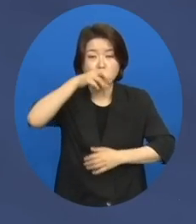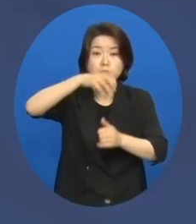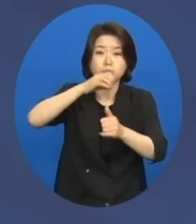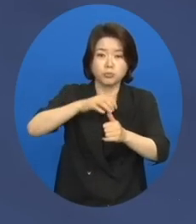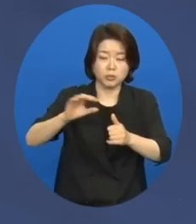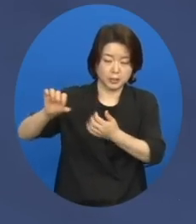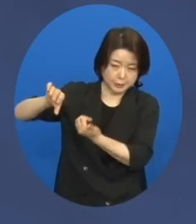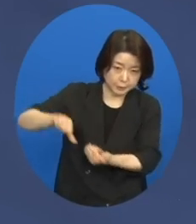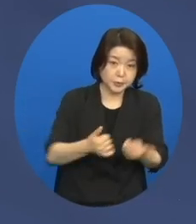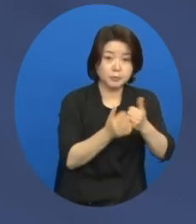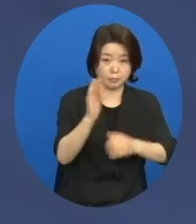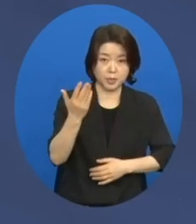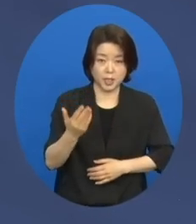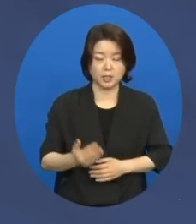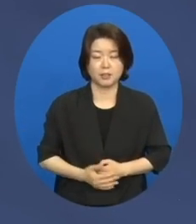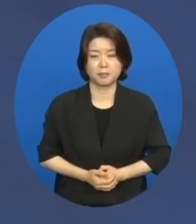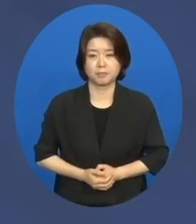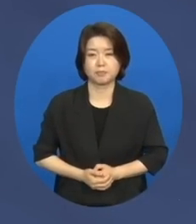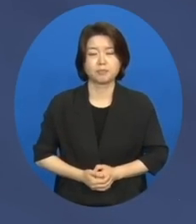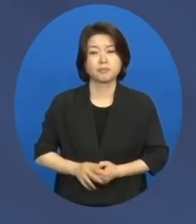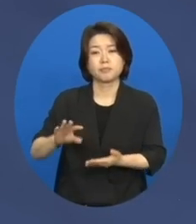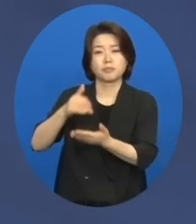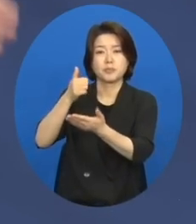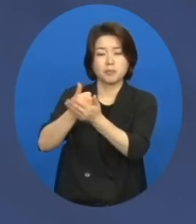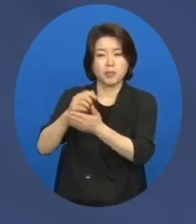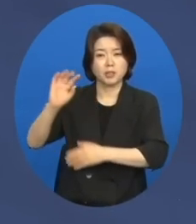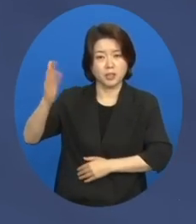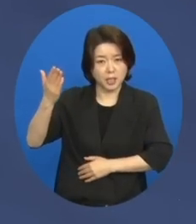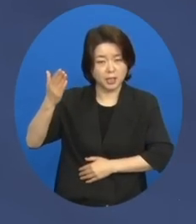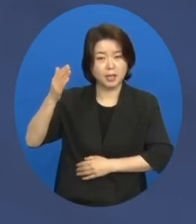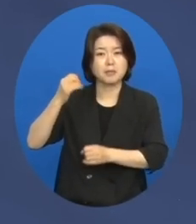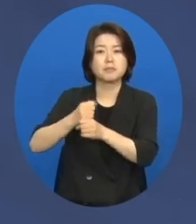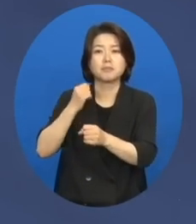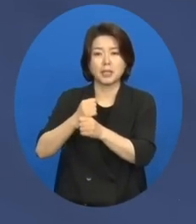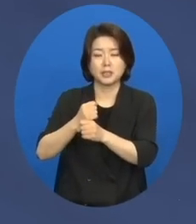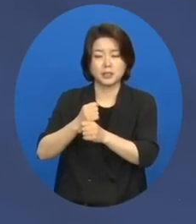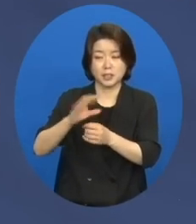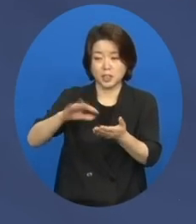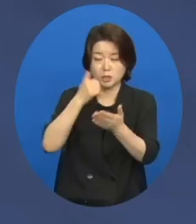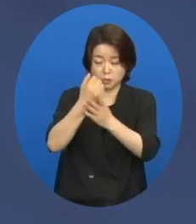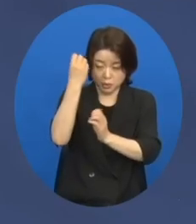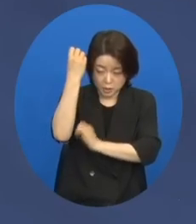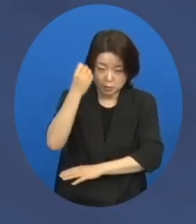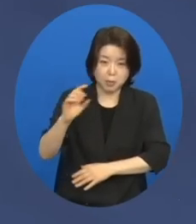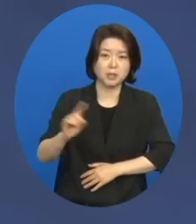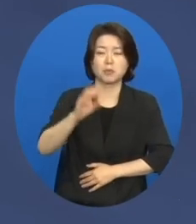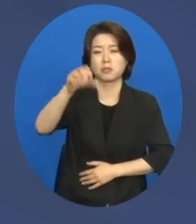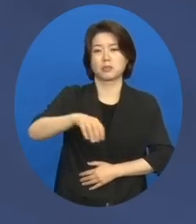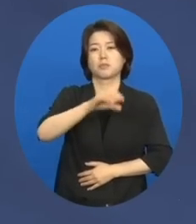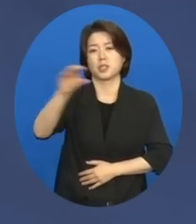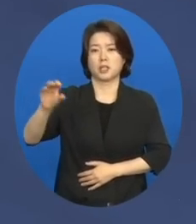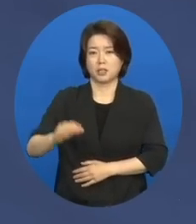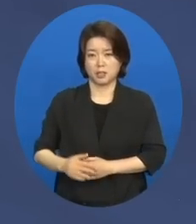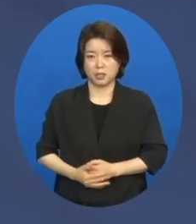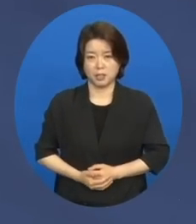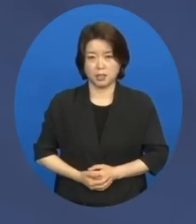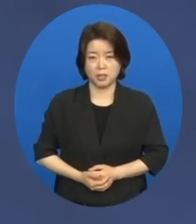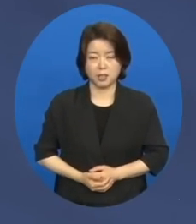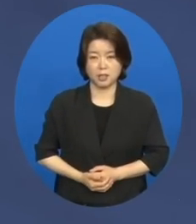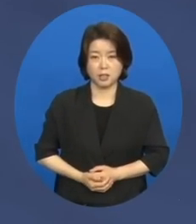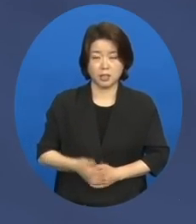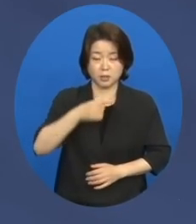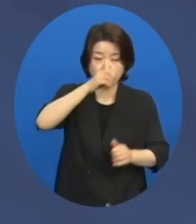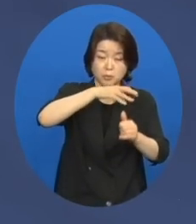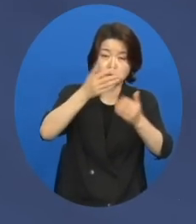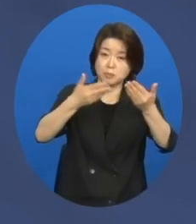내지는 침례라고 하는 것이죠. 그리스도인 되게 한 그리스도의 기반이 뭐냐면 십자가예요. 여러분 세례를